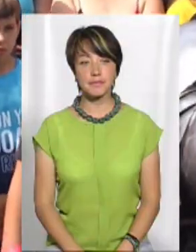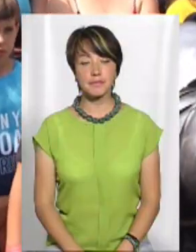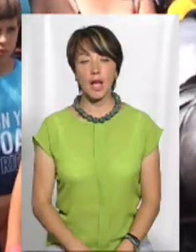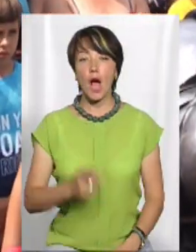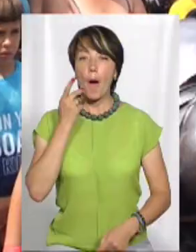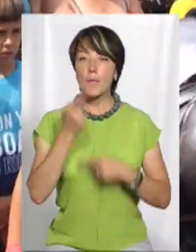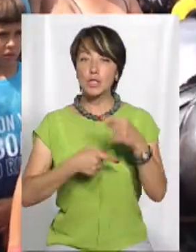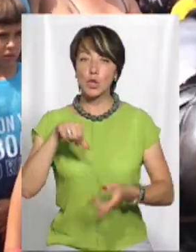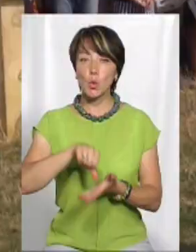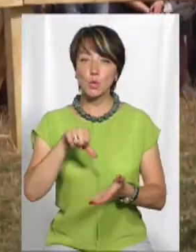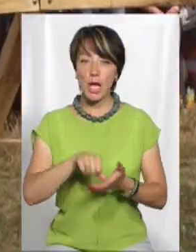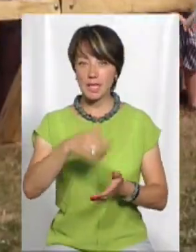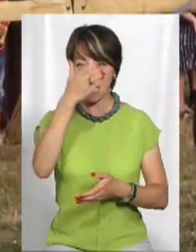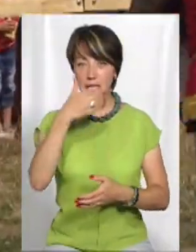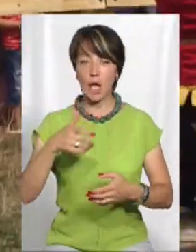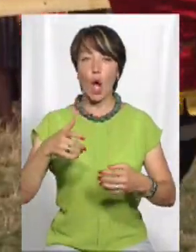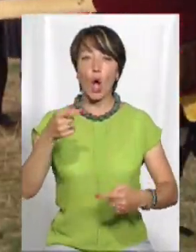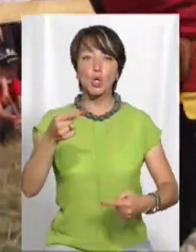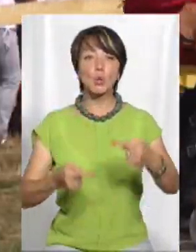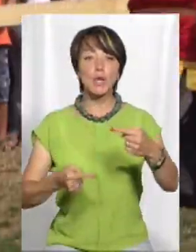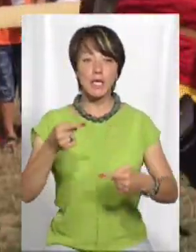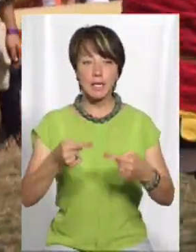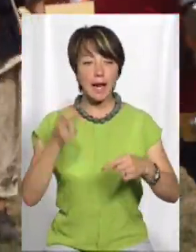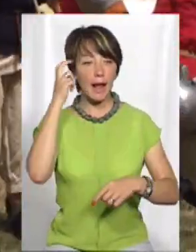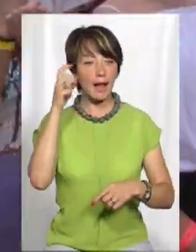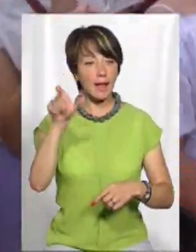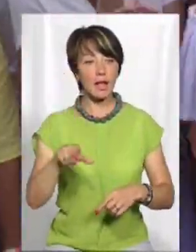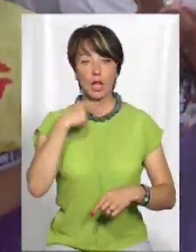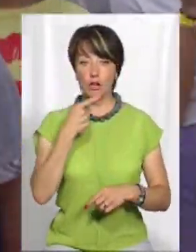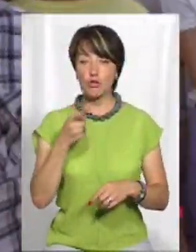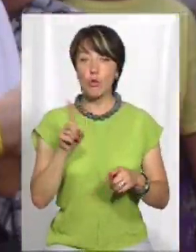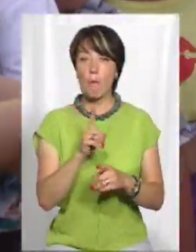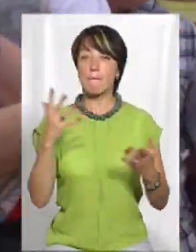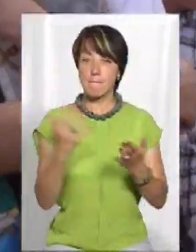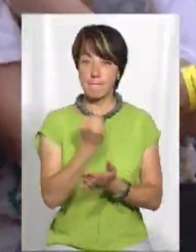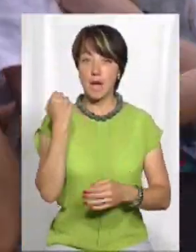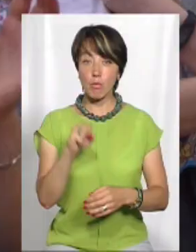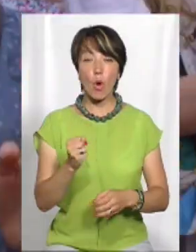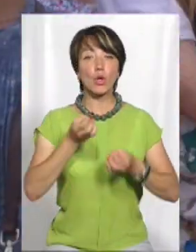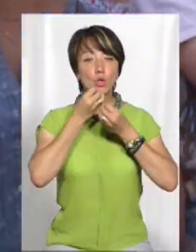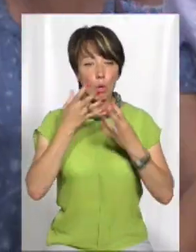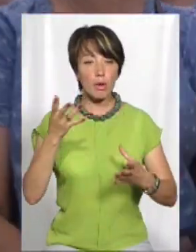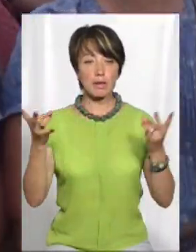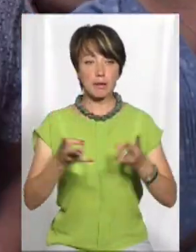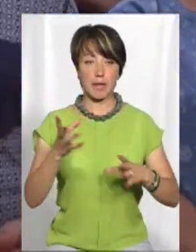Постійний учасник лицарських турнірів киянин В'ячеслав Зарубін каже, аби прийти до перемоги, необхідно добре тренуватися.